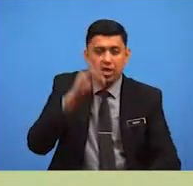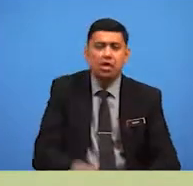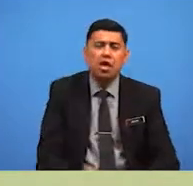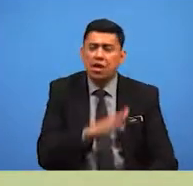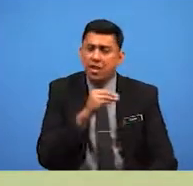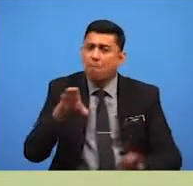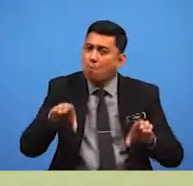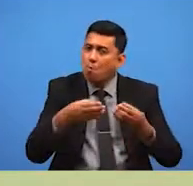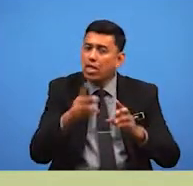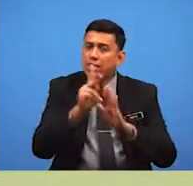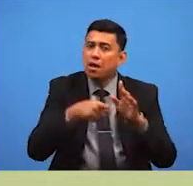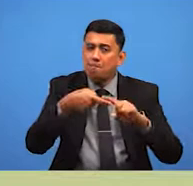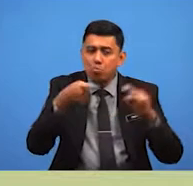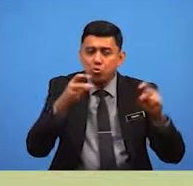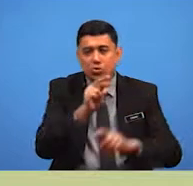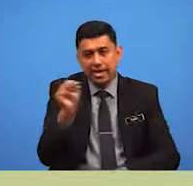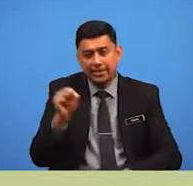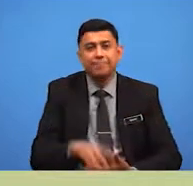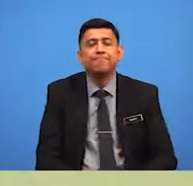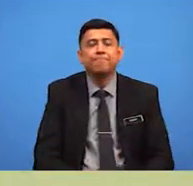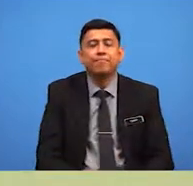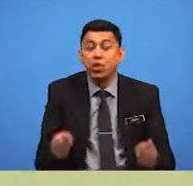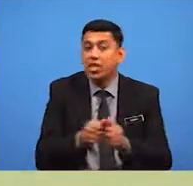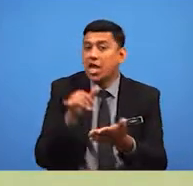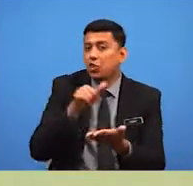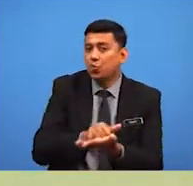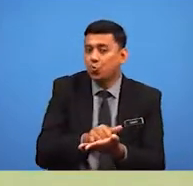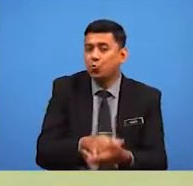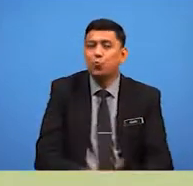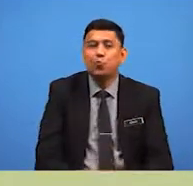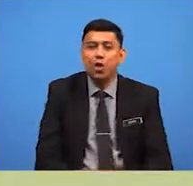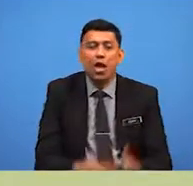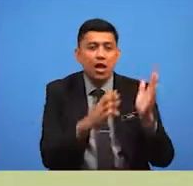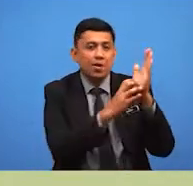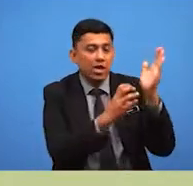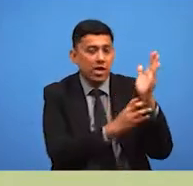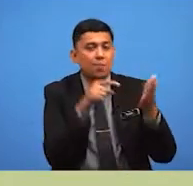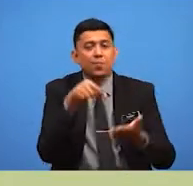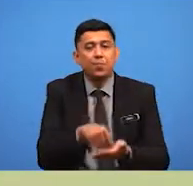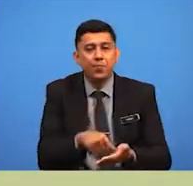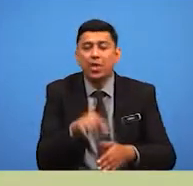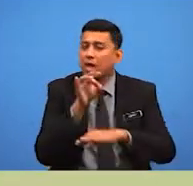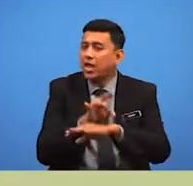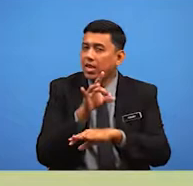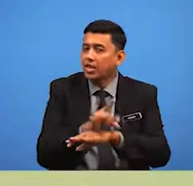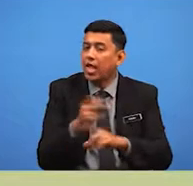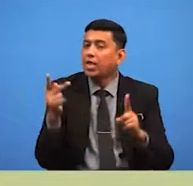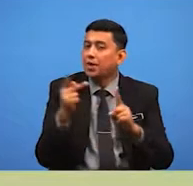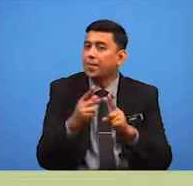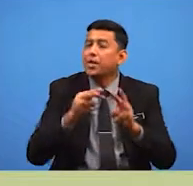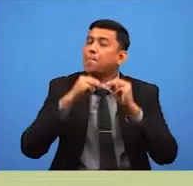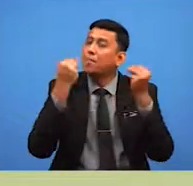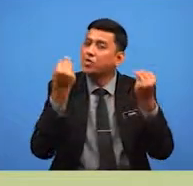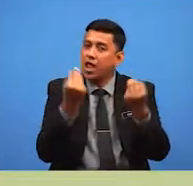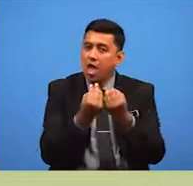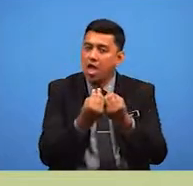membuat keputusan. Dengan itu, rangkap ini merupakan nasihat kepada